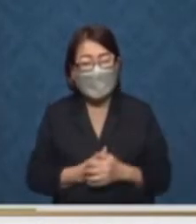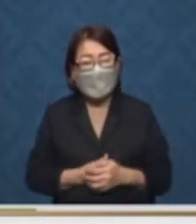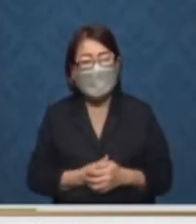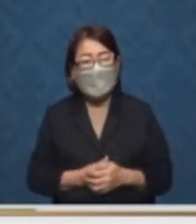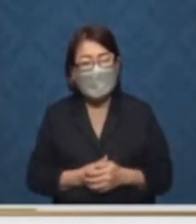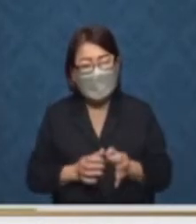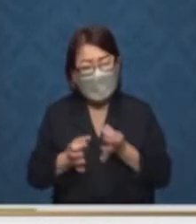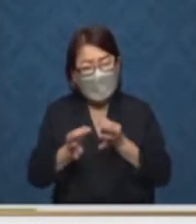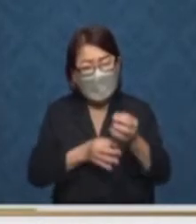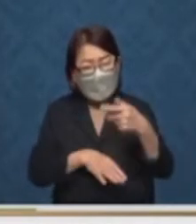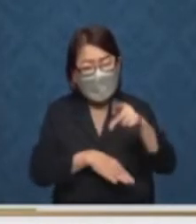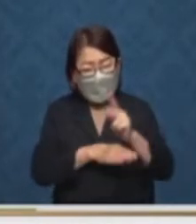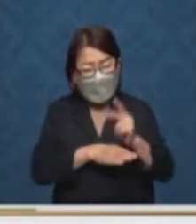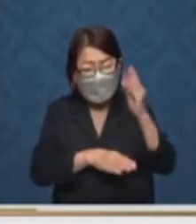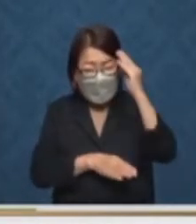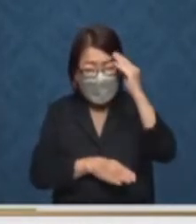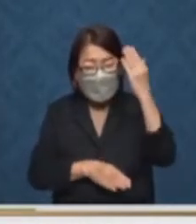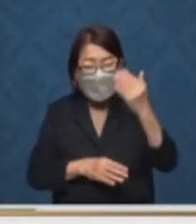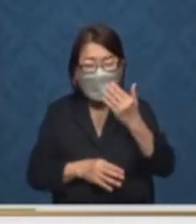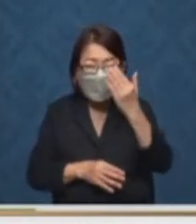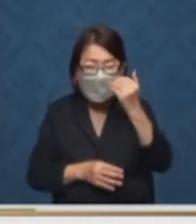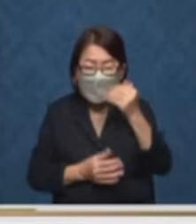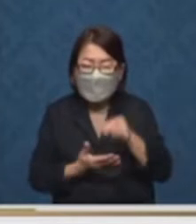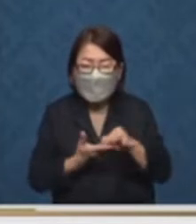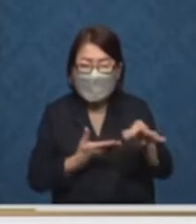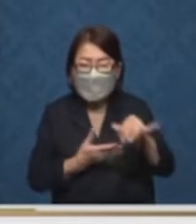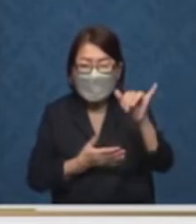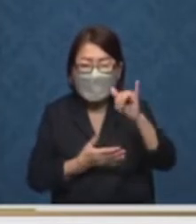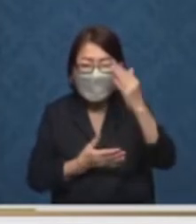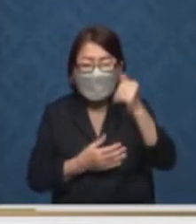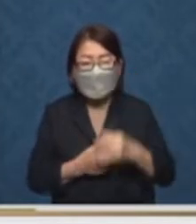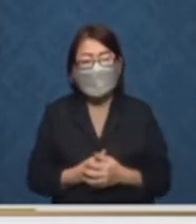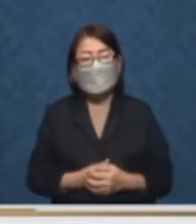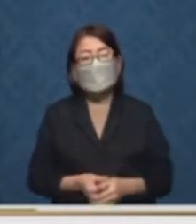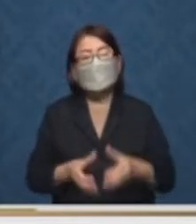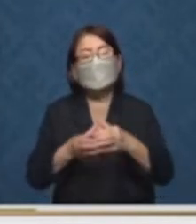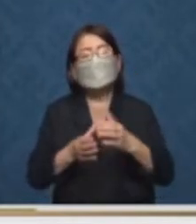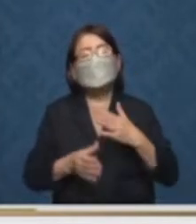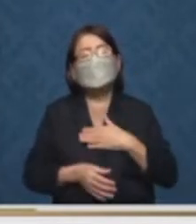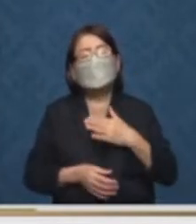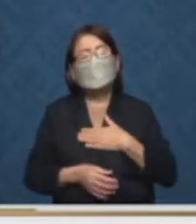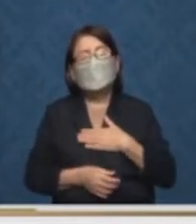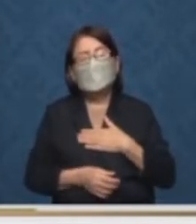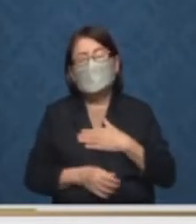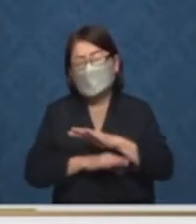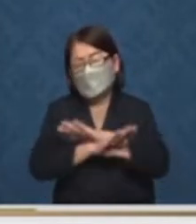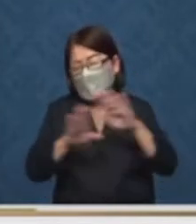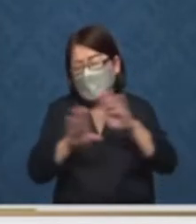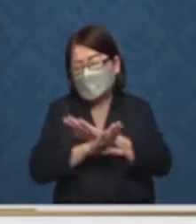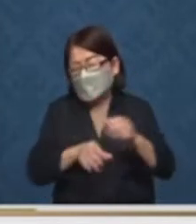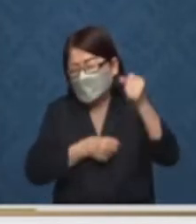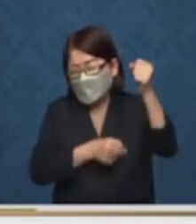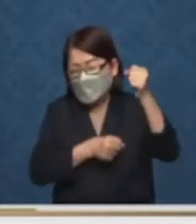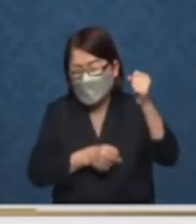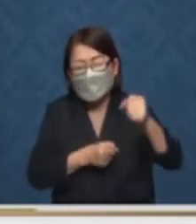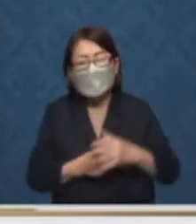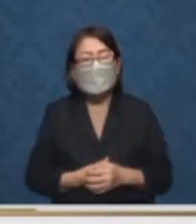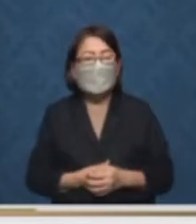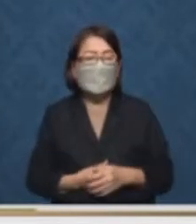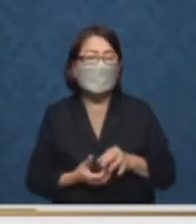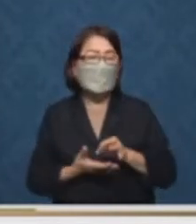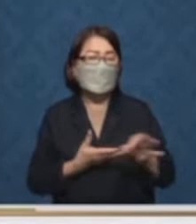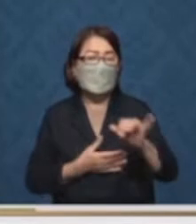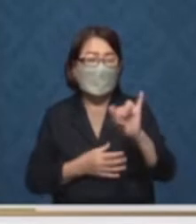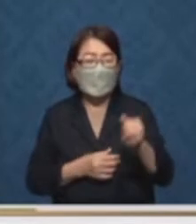ความเข้าใจกับท่านประธานครับเพราะว่าที่ไม่ได้ซื้อเนี่ยเพราะว่าพรรคเพื่อไทยค้านเอาไว้เลยยังไม่ได้ซื้อและขณะ